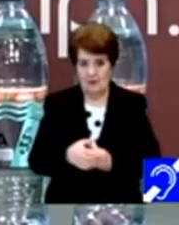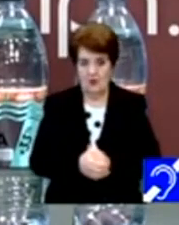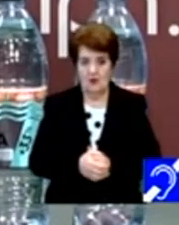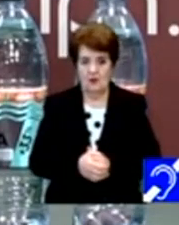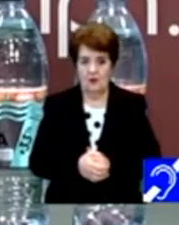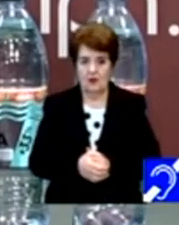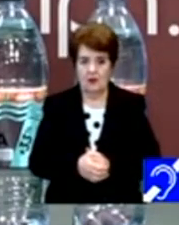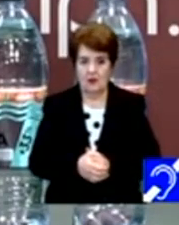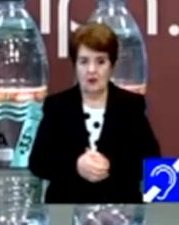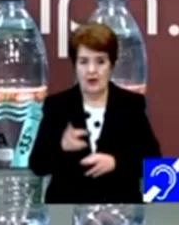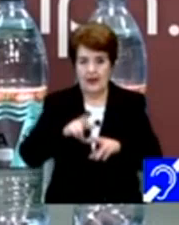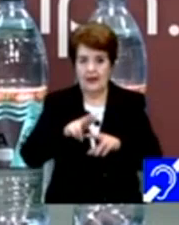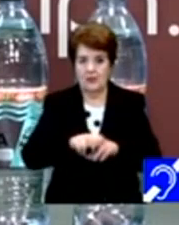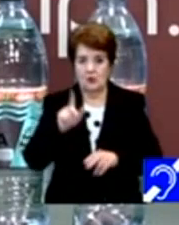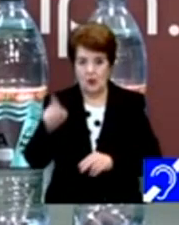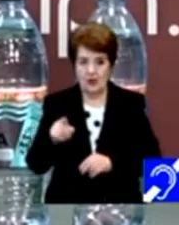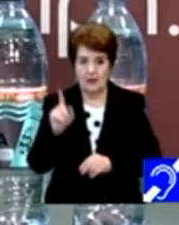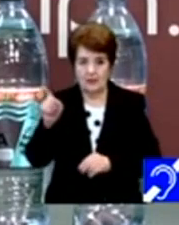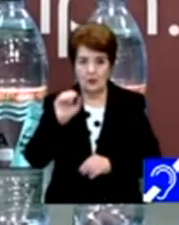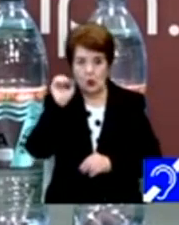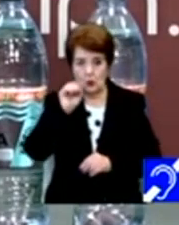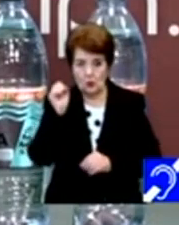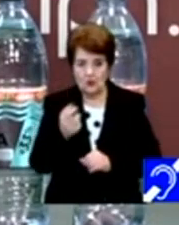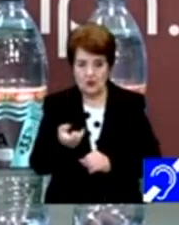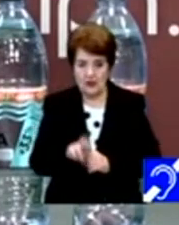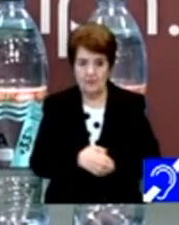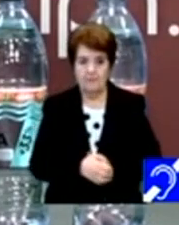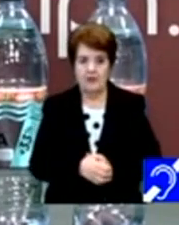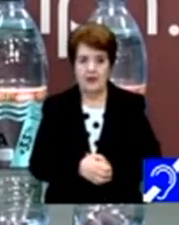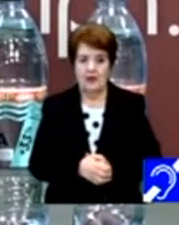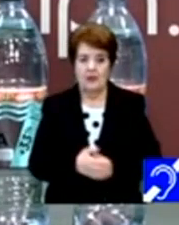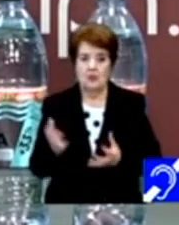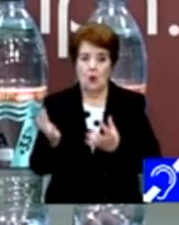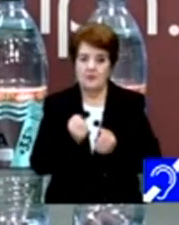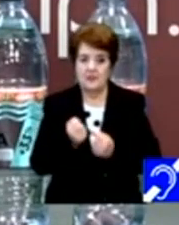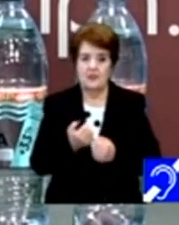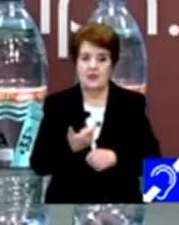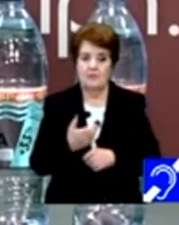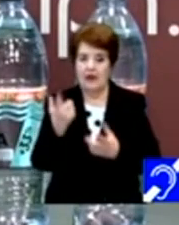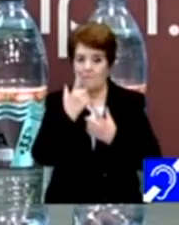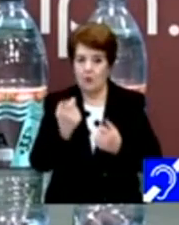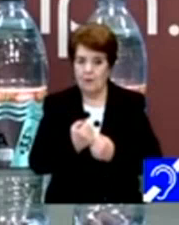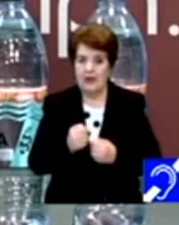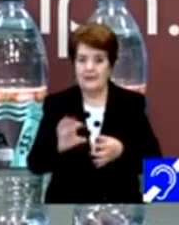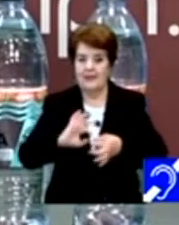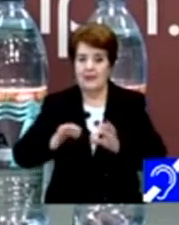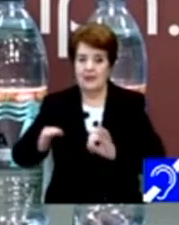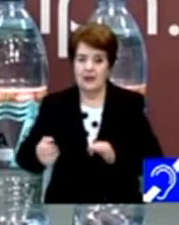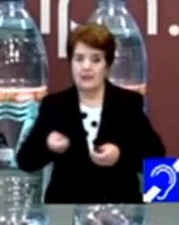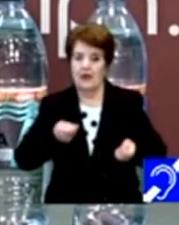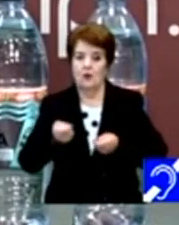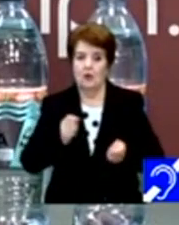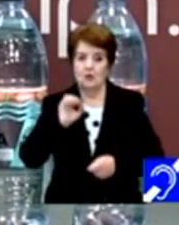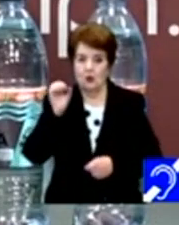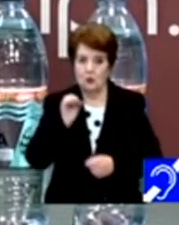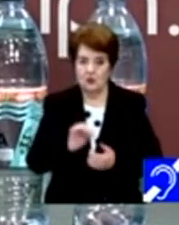în închisorile penitenciarele din Turcia, respectiv să obțină mai multe informații detaliate de la autoritățile turce